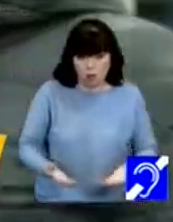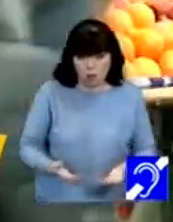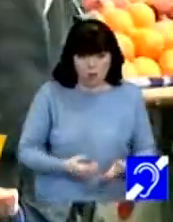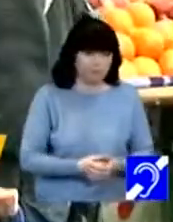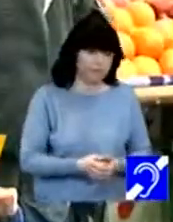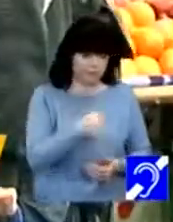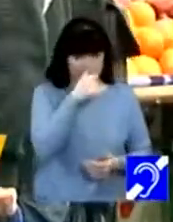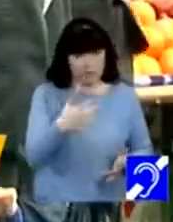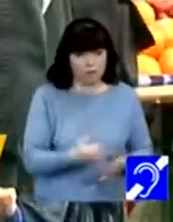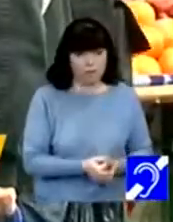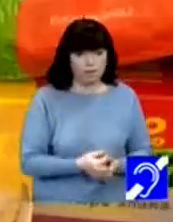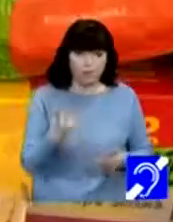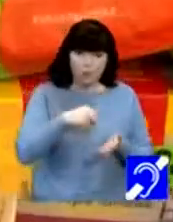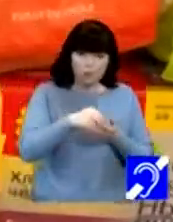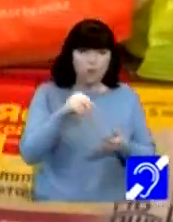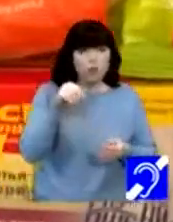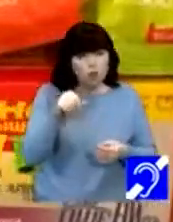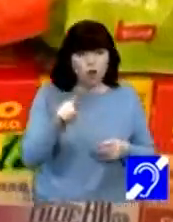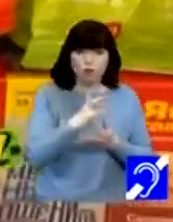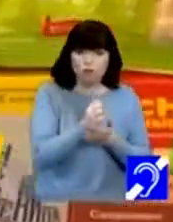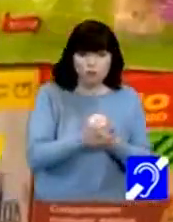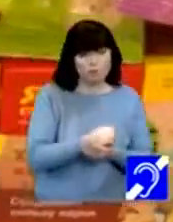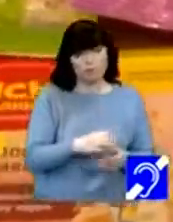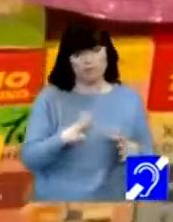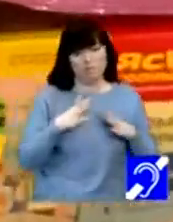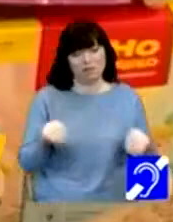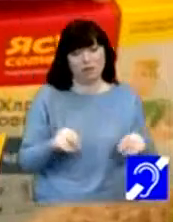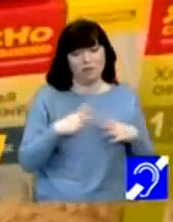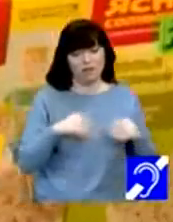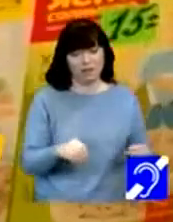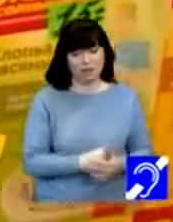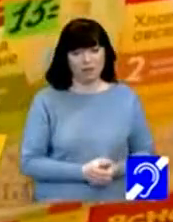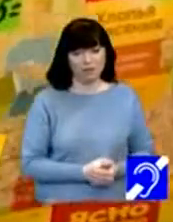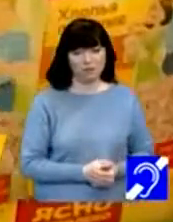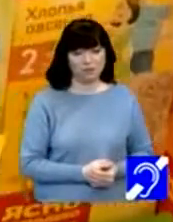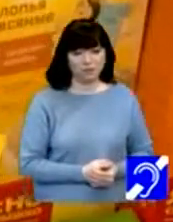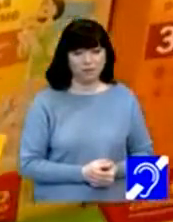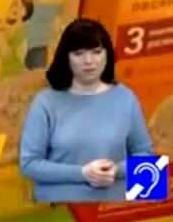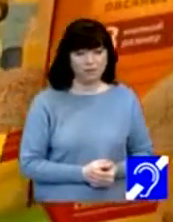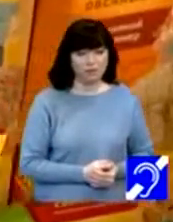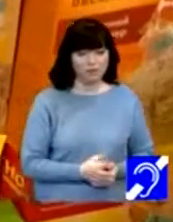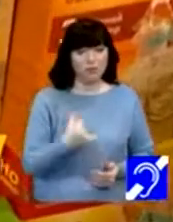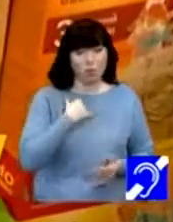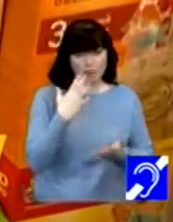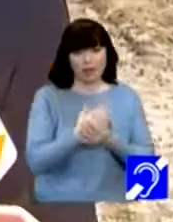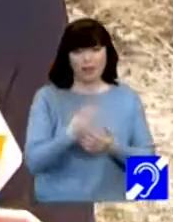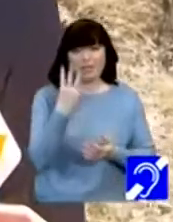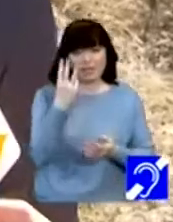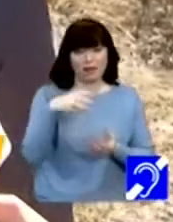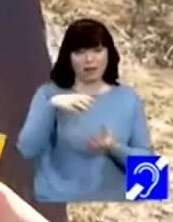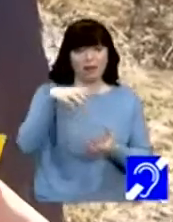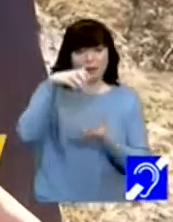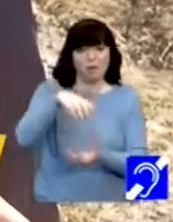plin. N-ați cumpărat sare, n-ați cumpărat? Nu. Sare, nu sunt minciuni. Eu am 3 pachete de sare, am cumpărat